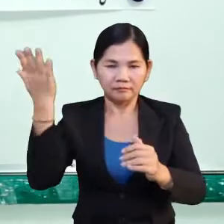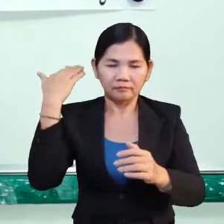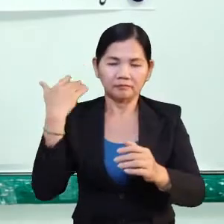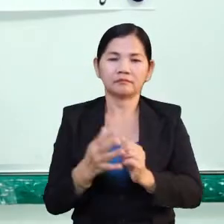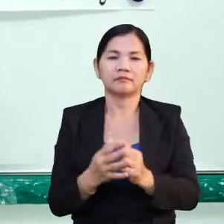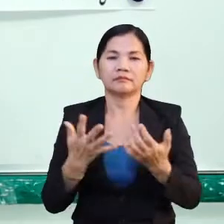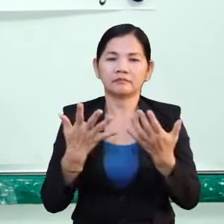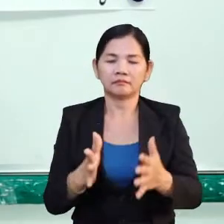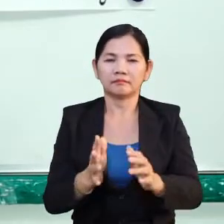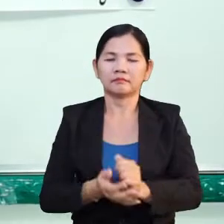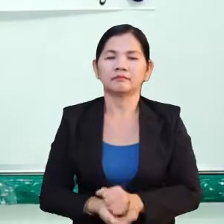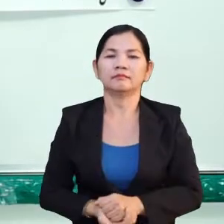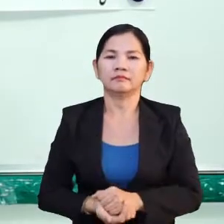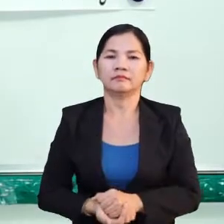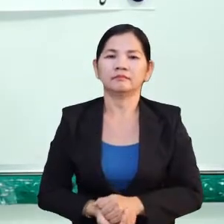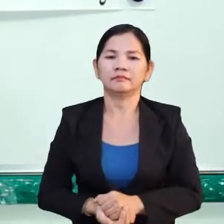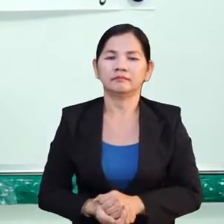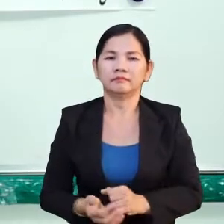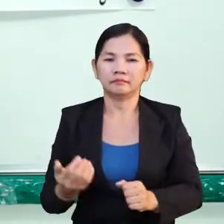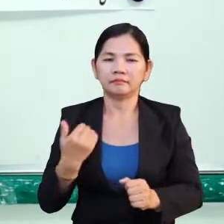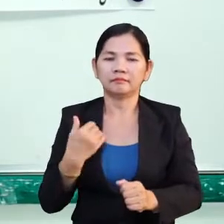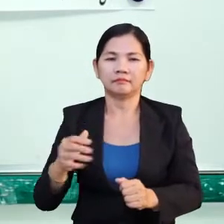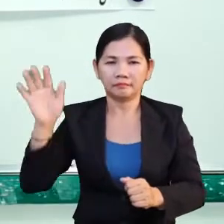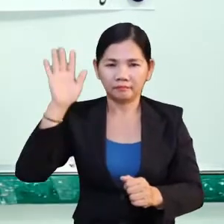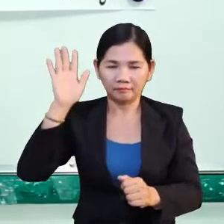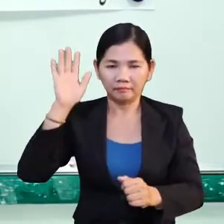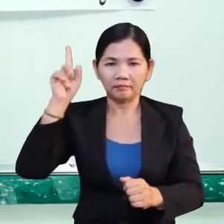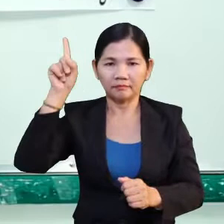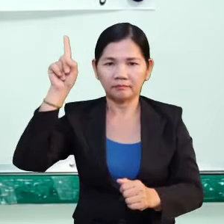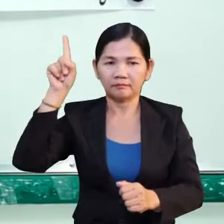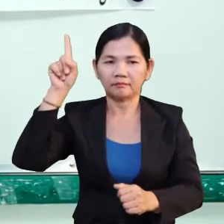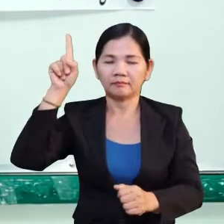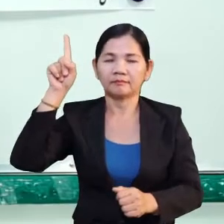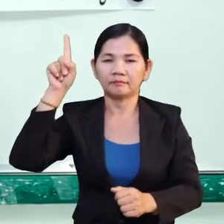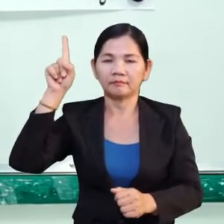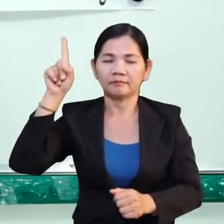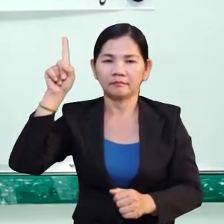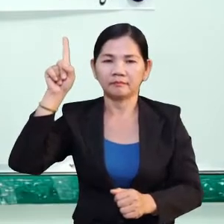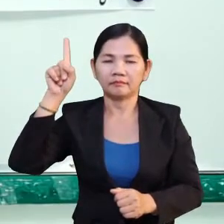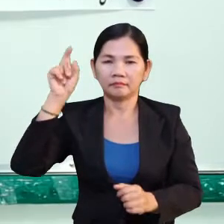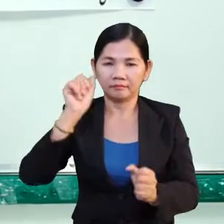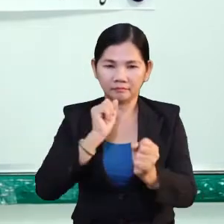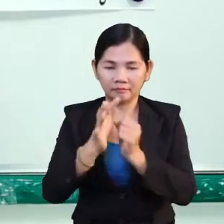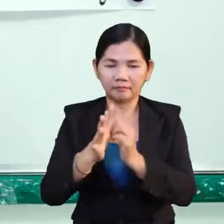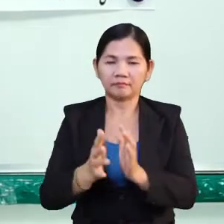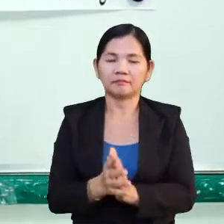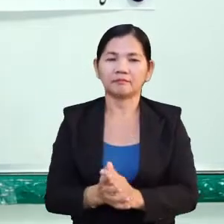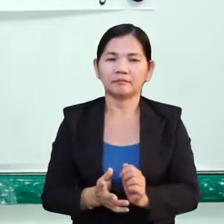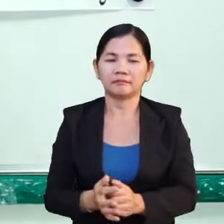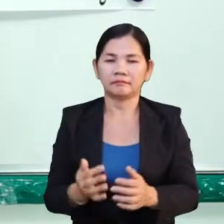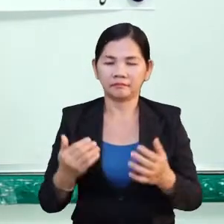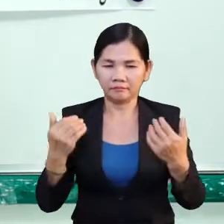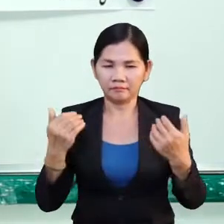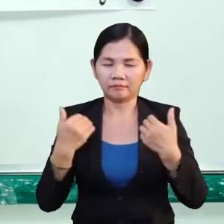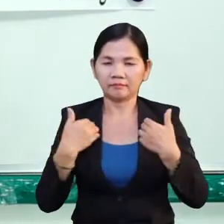ម្ដេចចាកូនណាដឹងកូនលើកដៃឆ្លើយកូនចាចាប់ផ្ដើមឆ្លើយ